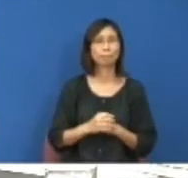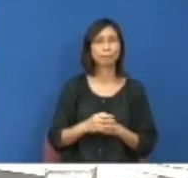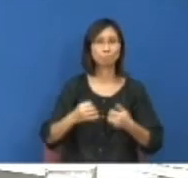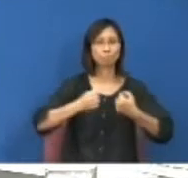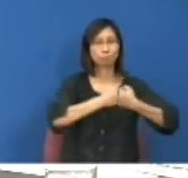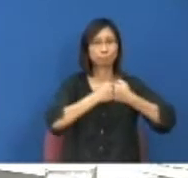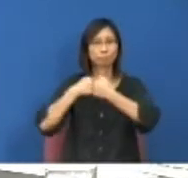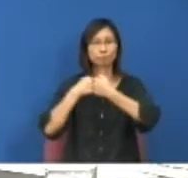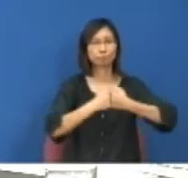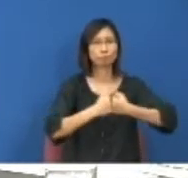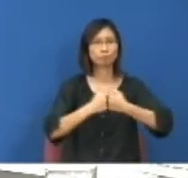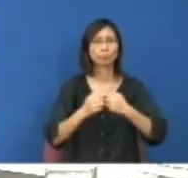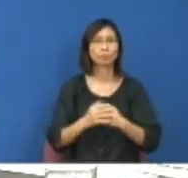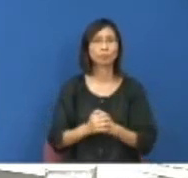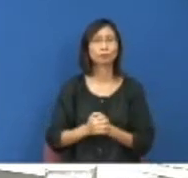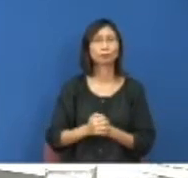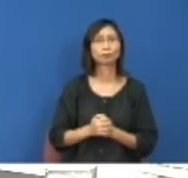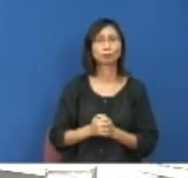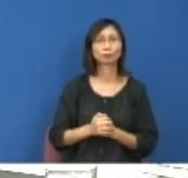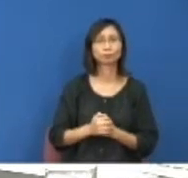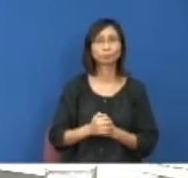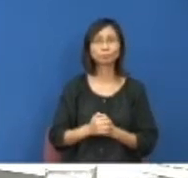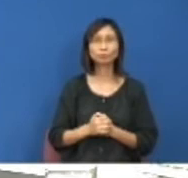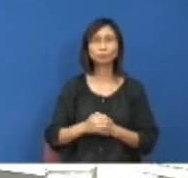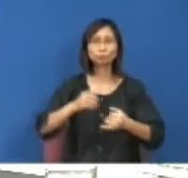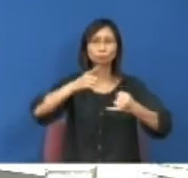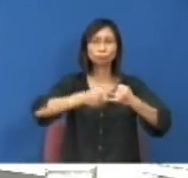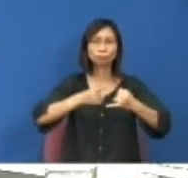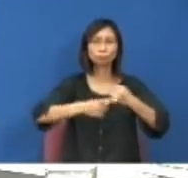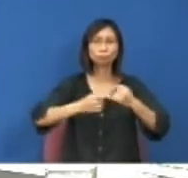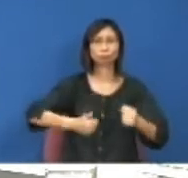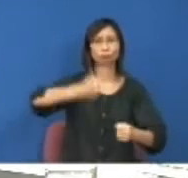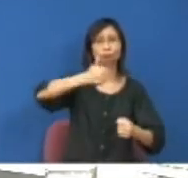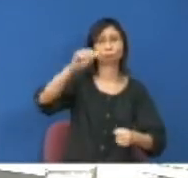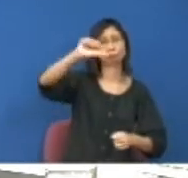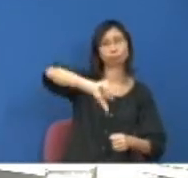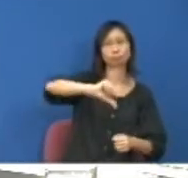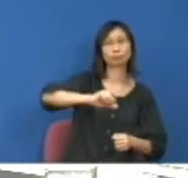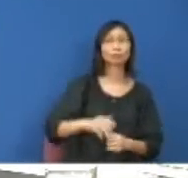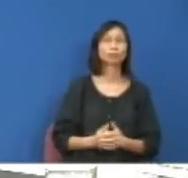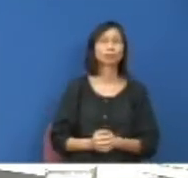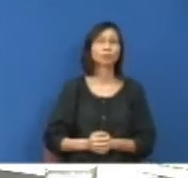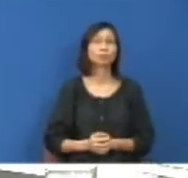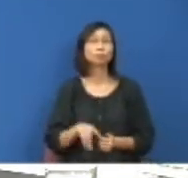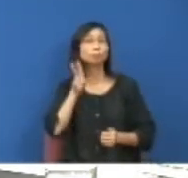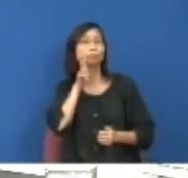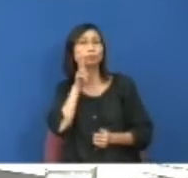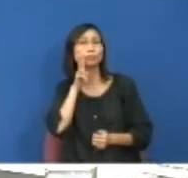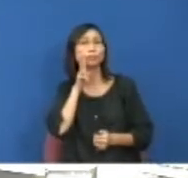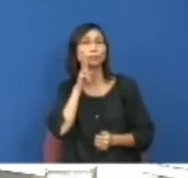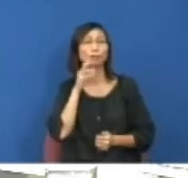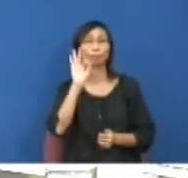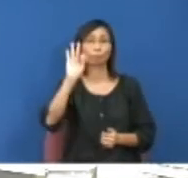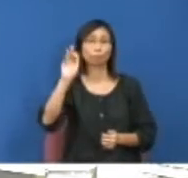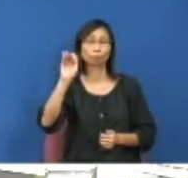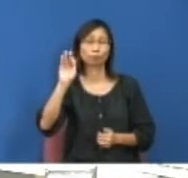爭，然後勝負，很清楚。你法國革命就很清楚是。這個法國革命當